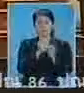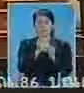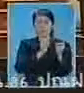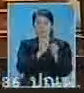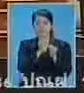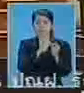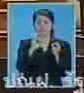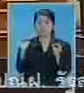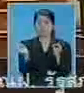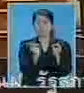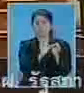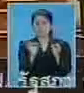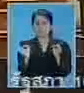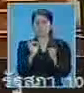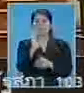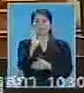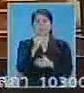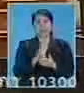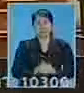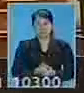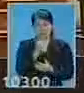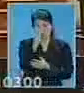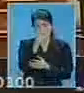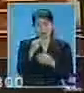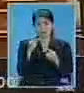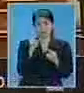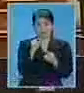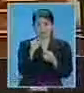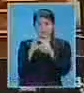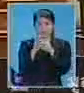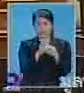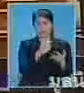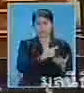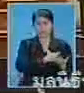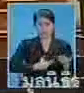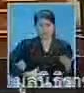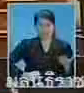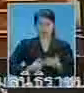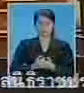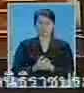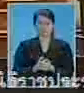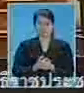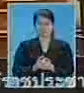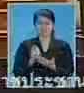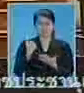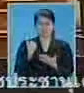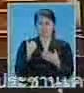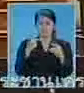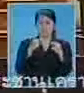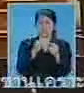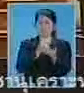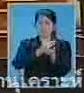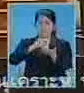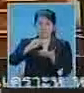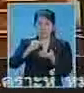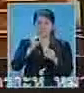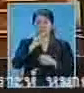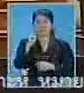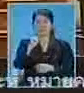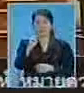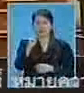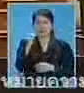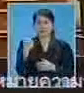แต่ผมขอยืนยันนะผ่านท่านประธานไปยังท่านสมาชิกว่าทุกอย่างนะฮะทางมูลนิธิ Miracle of